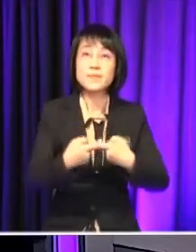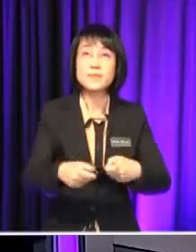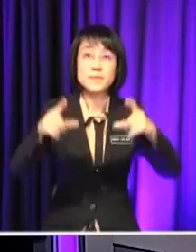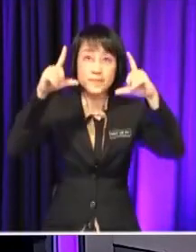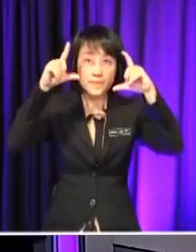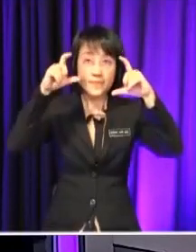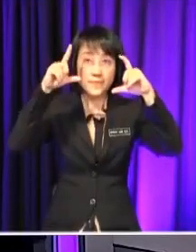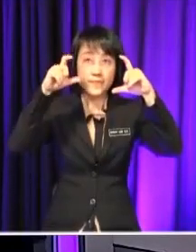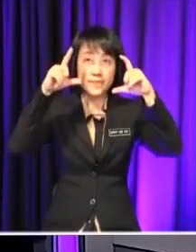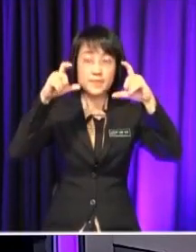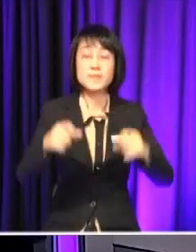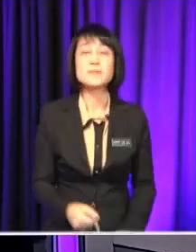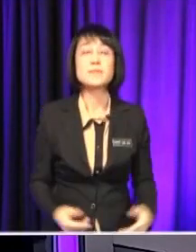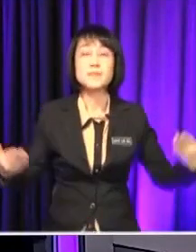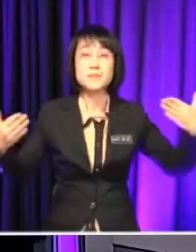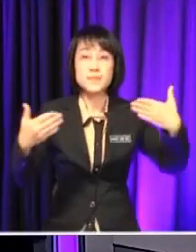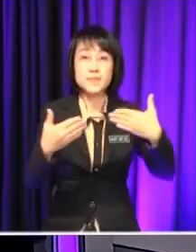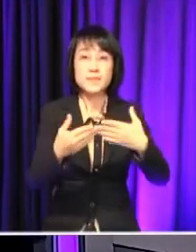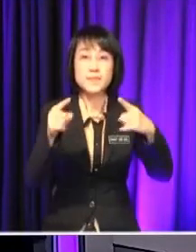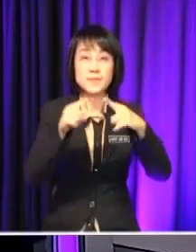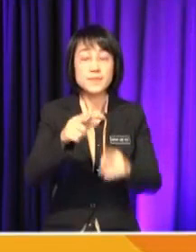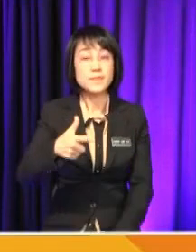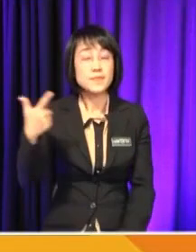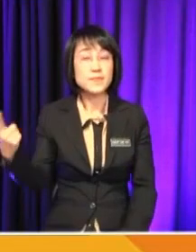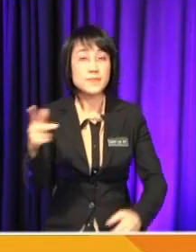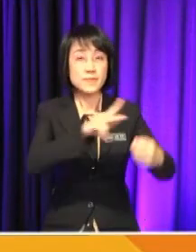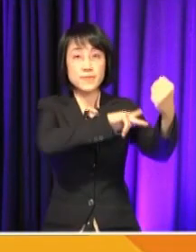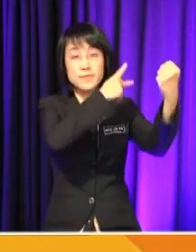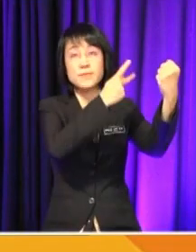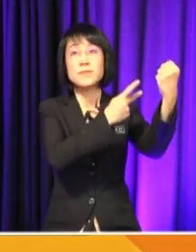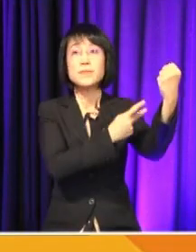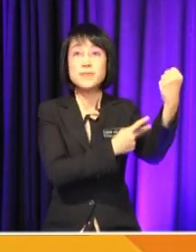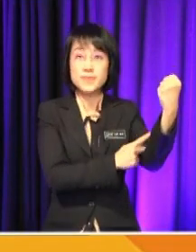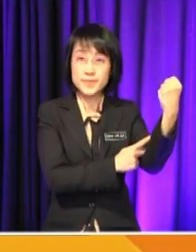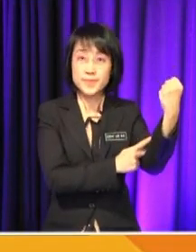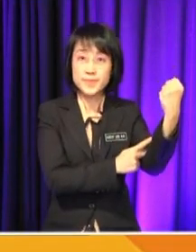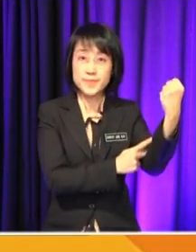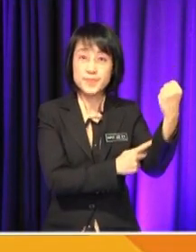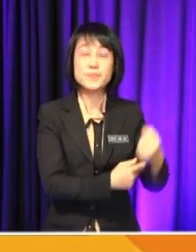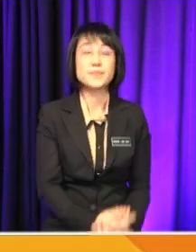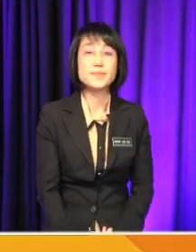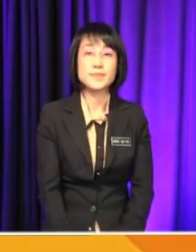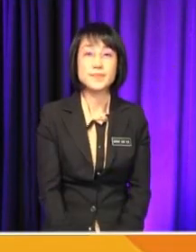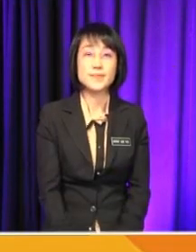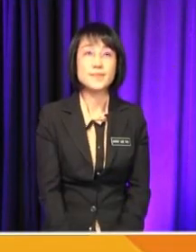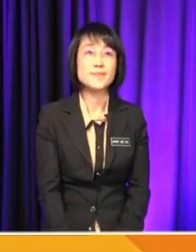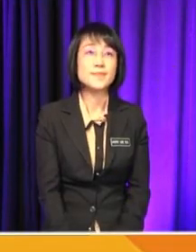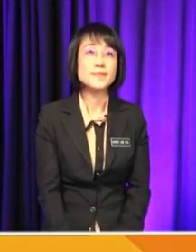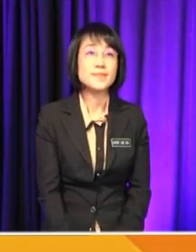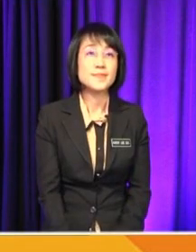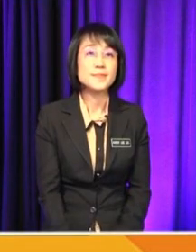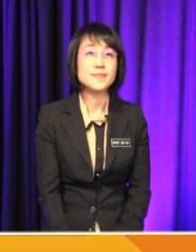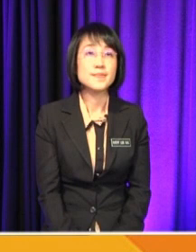kepada bakalan kuasa Oke keempat-empat perlu disambungkan kepada kepada bekelan kuasa Oke